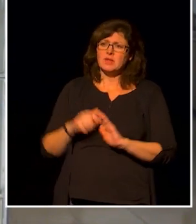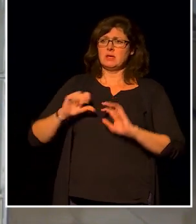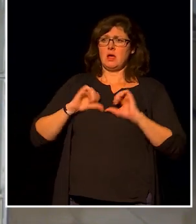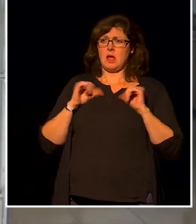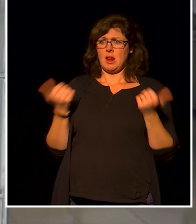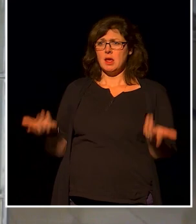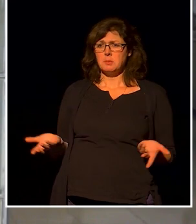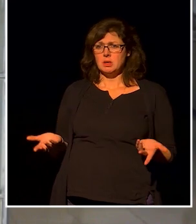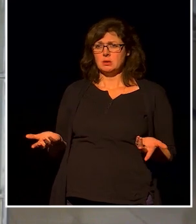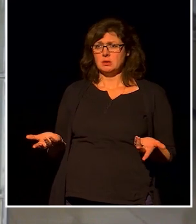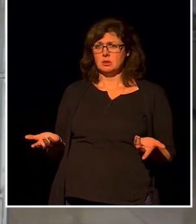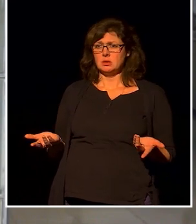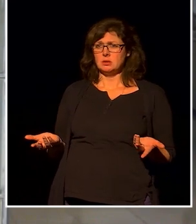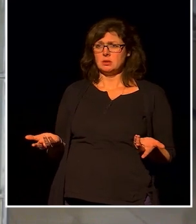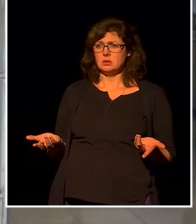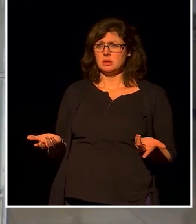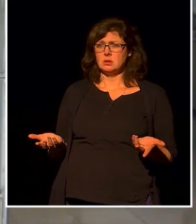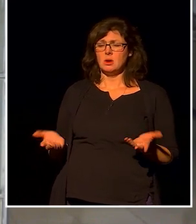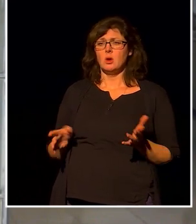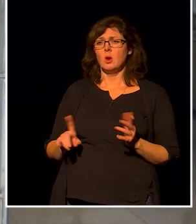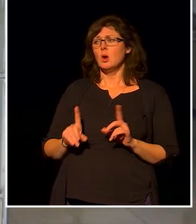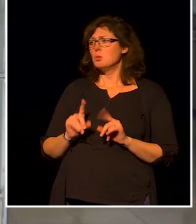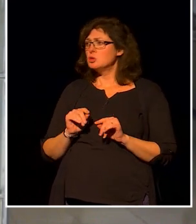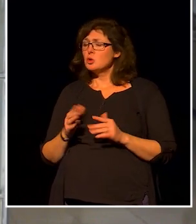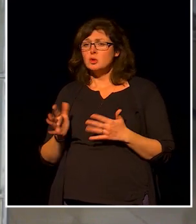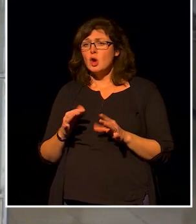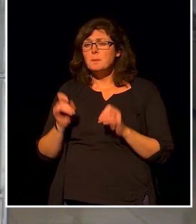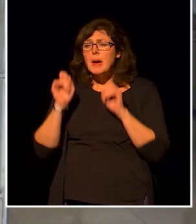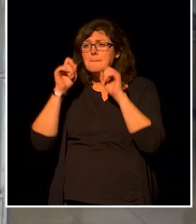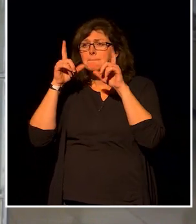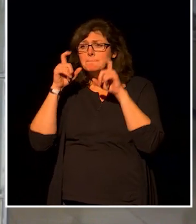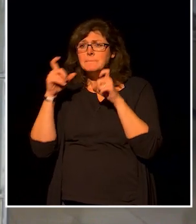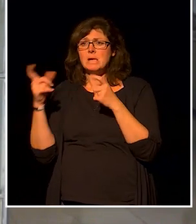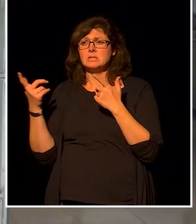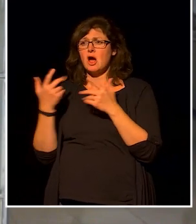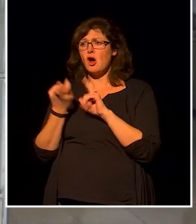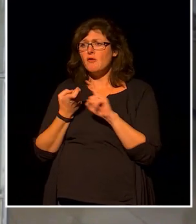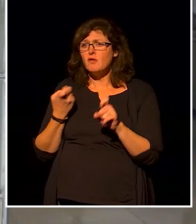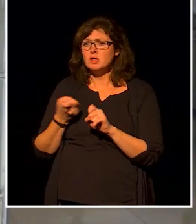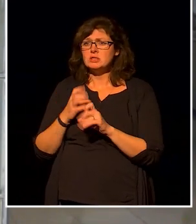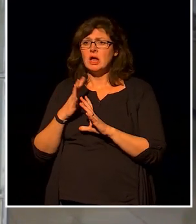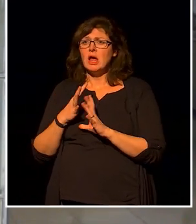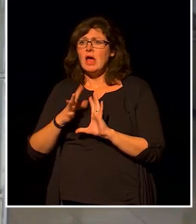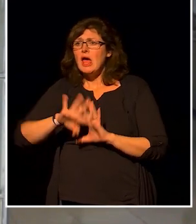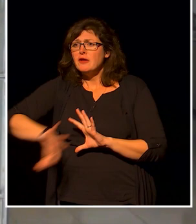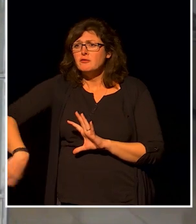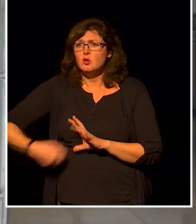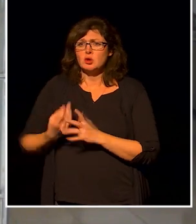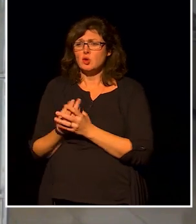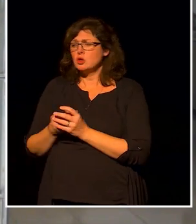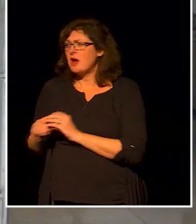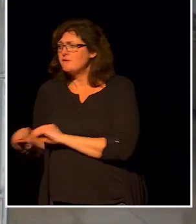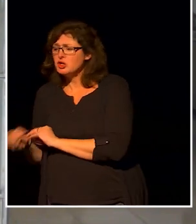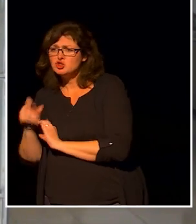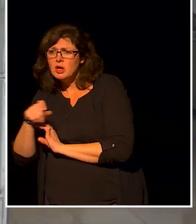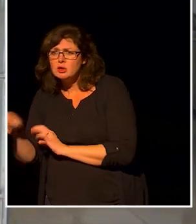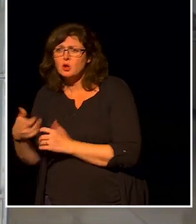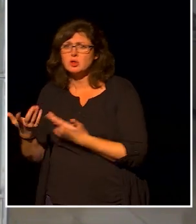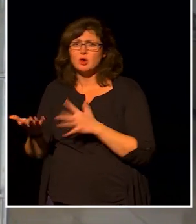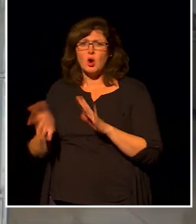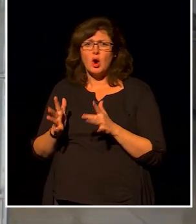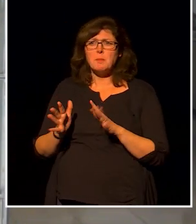Und ob das jetzt Bilder der Entführten oder Verschleppten sind, die man hier in Tel Aviv überall sieht, ob das der